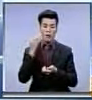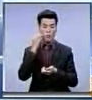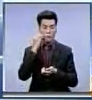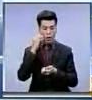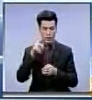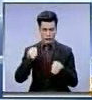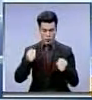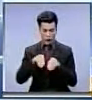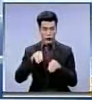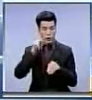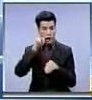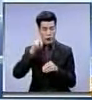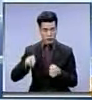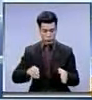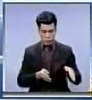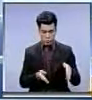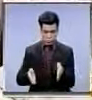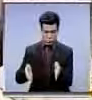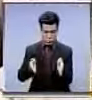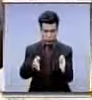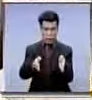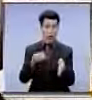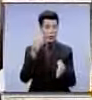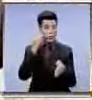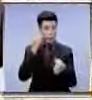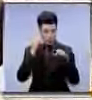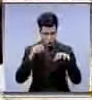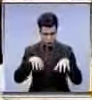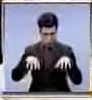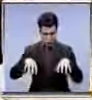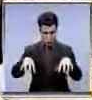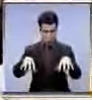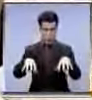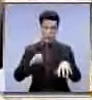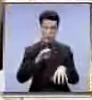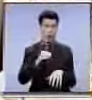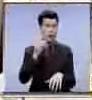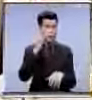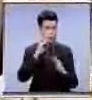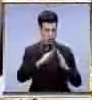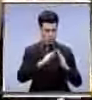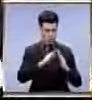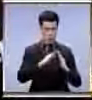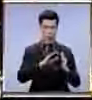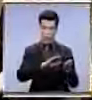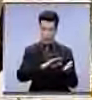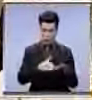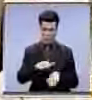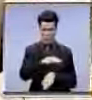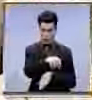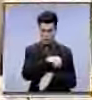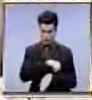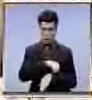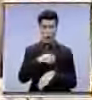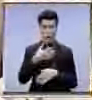บัวนะครับเพื่อที่จะสร้างเขื่อนริมคลองซึ่งบางท่านก็ตั้งคำถามครับว่าทำไมต้องสร้างด้วยผู้เชี่ยวชาญก็บอกว่าสร้างเพื่อที่จะป้องกันน้ำท่วมนะ